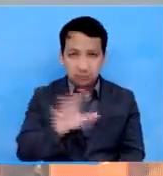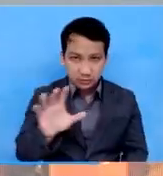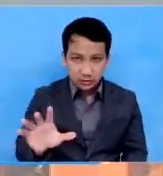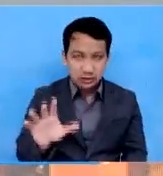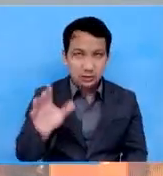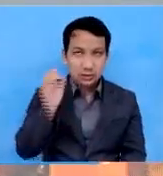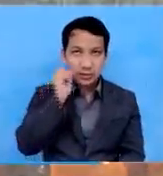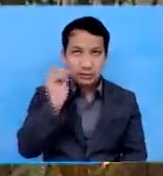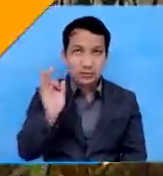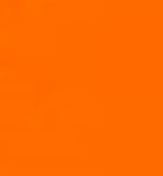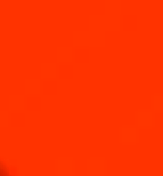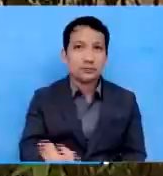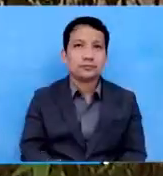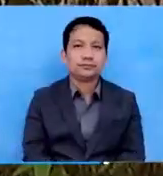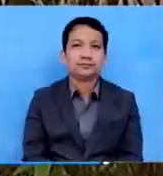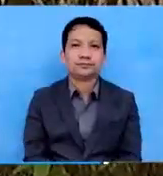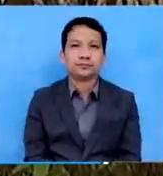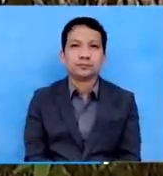Shaila Francisco.